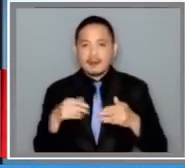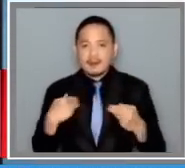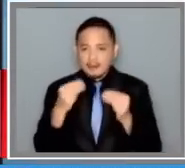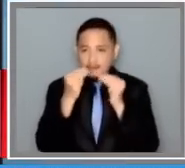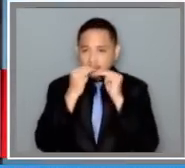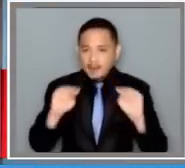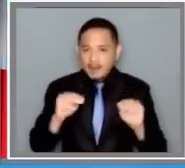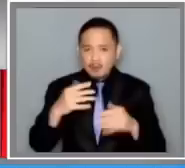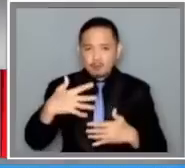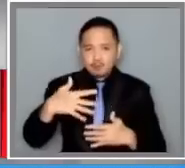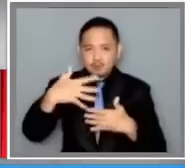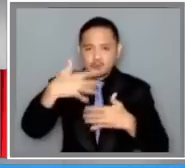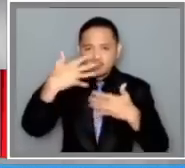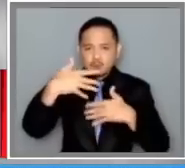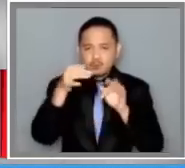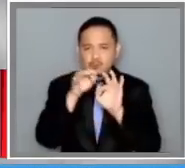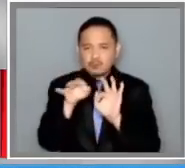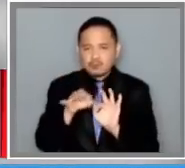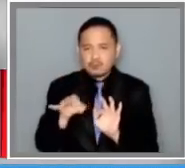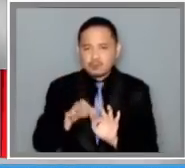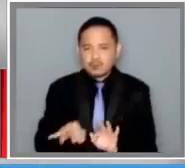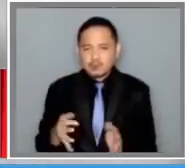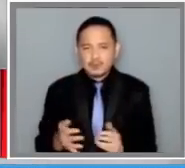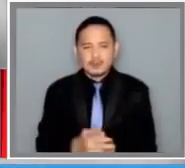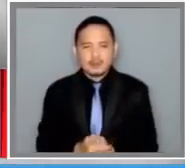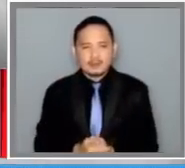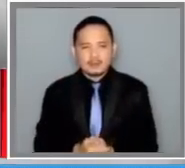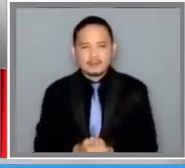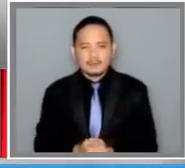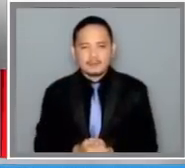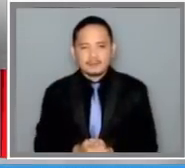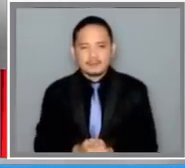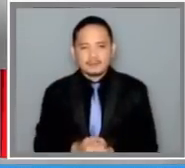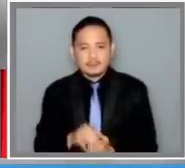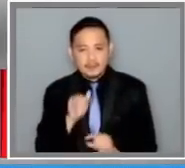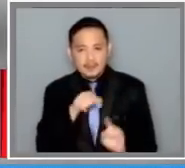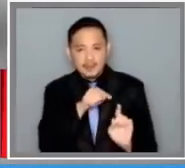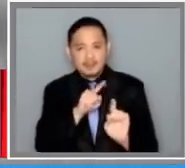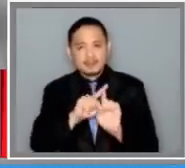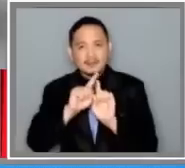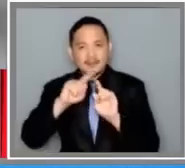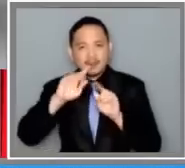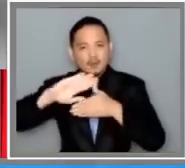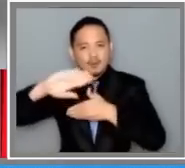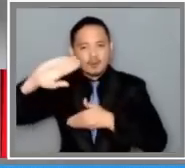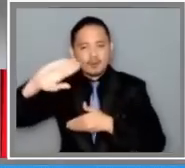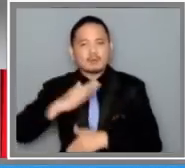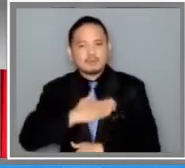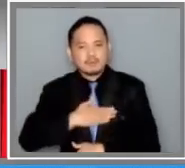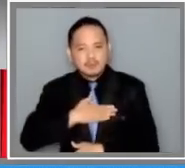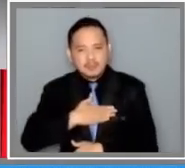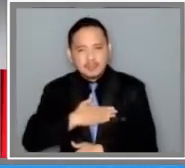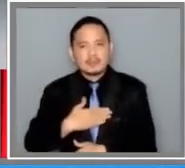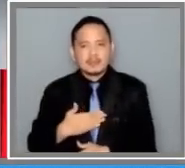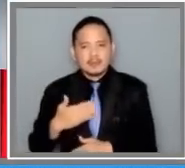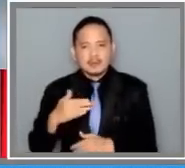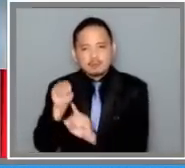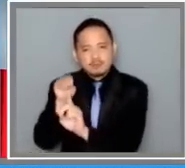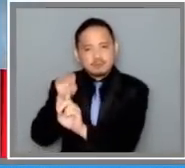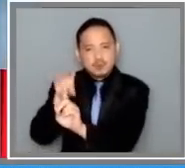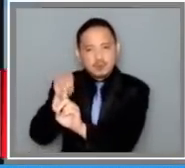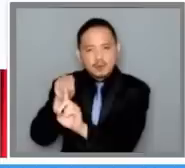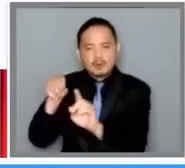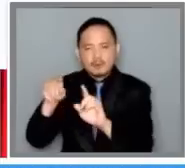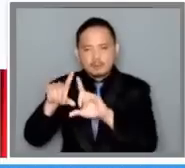na ipinapasa ang sisi sa iba. Hinikayat niya na ang ibang creators na lumantad at magpadala ng screenshots. Yon